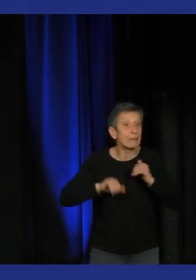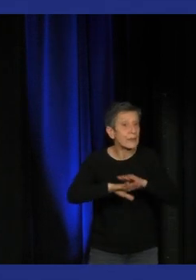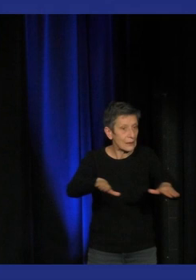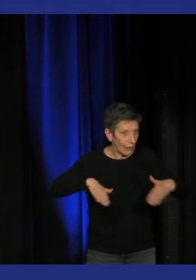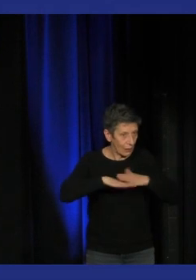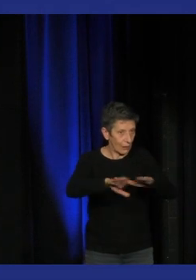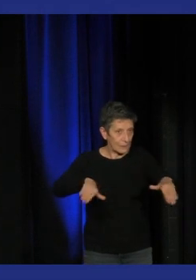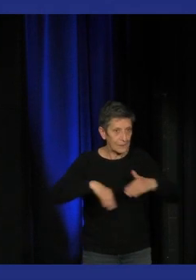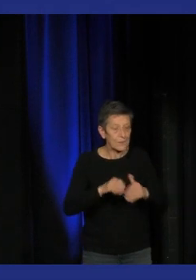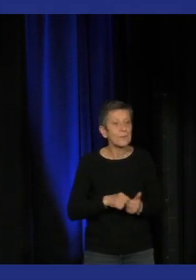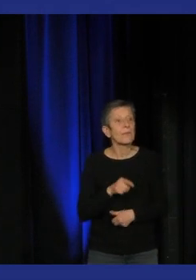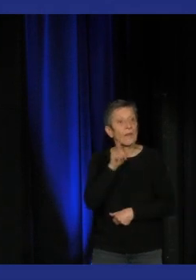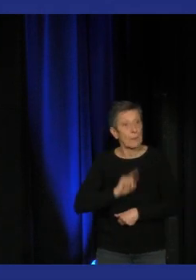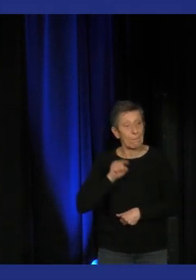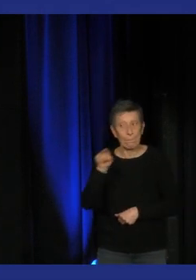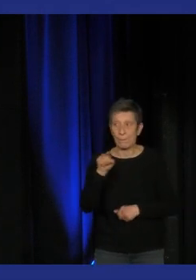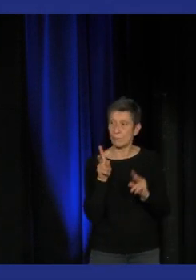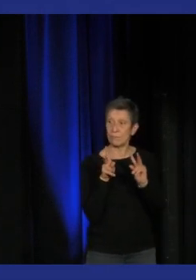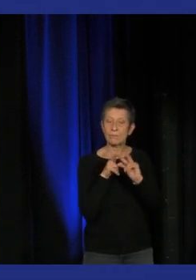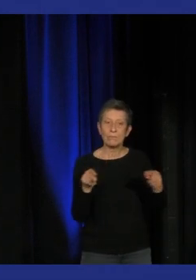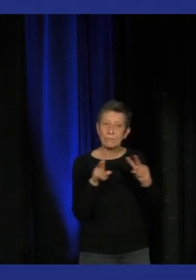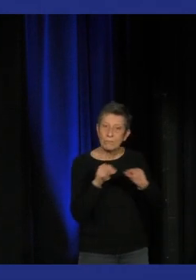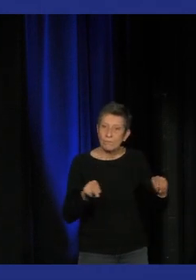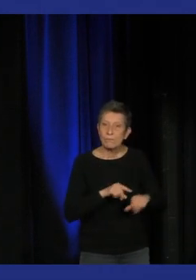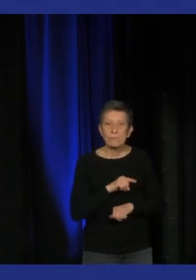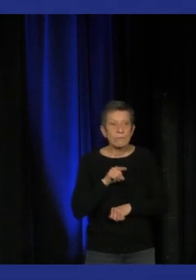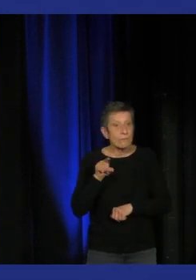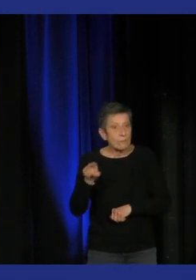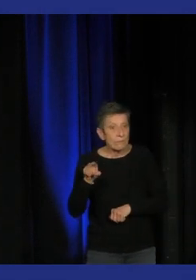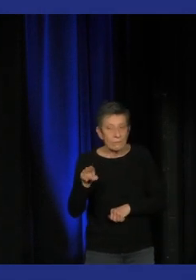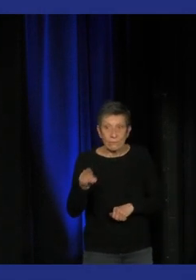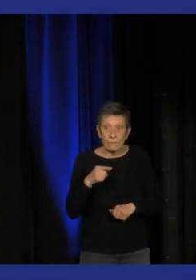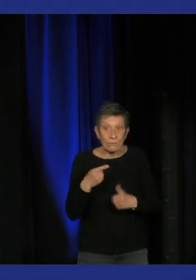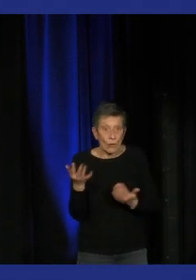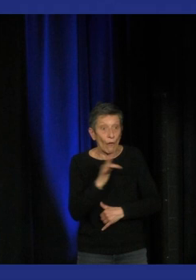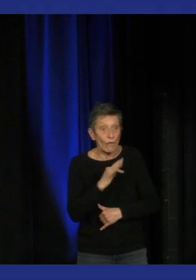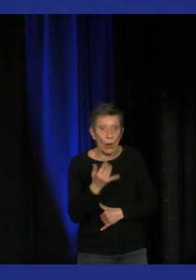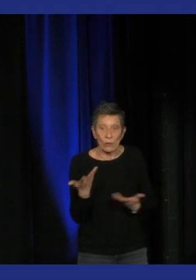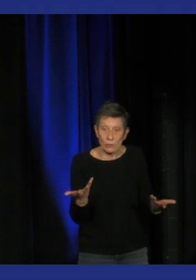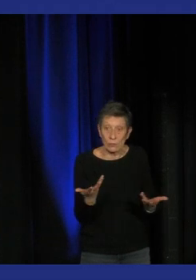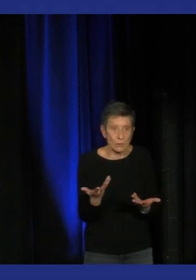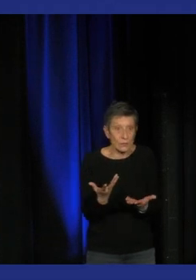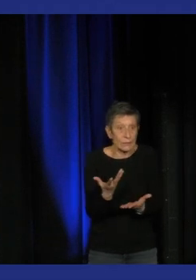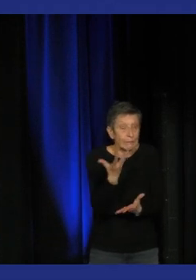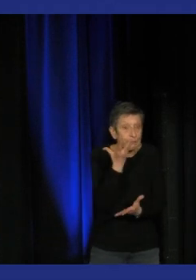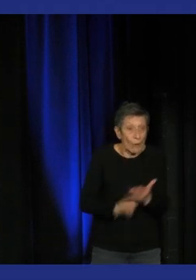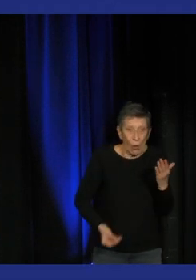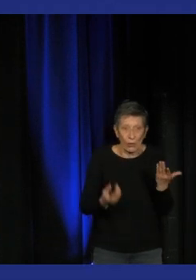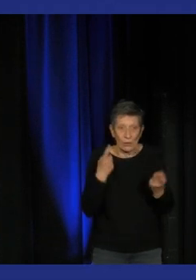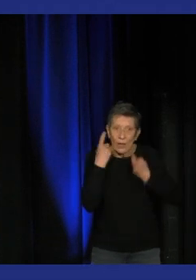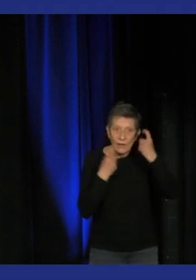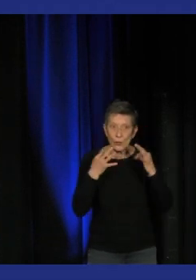qui racontait à quel point il y avait pour elle un défaut français dans la pensée de